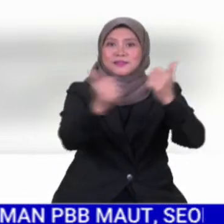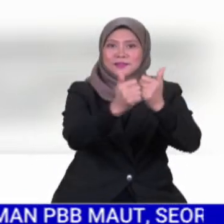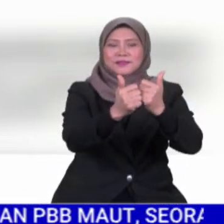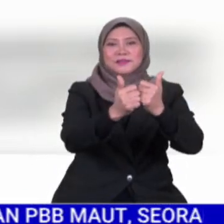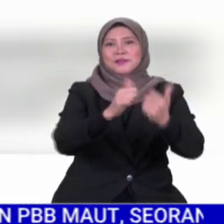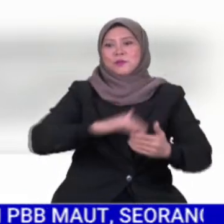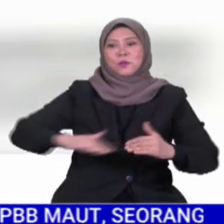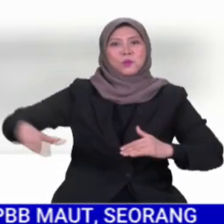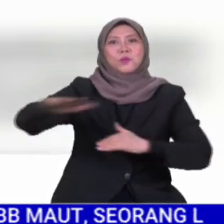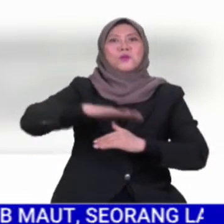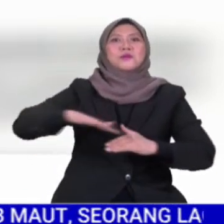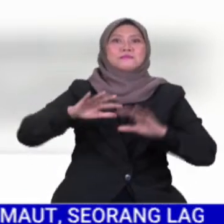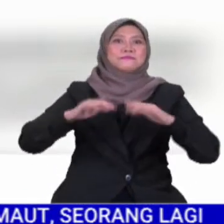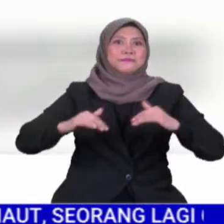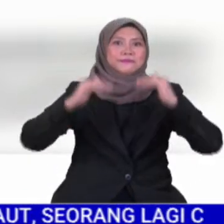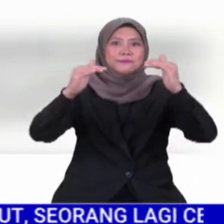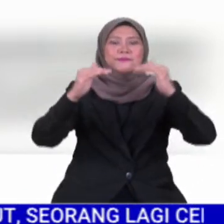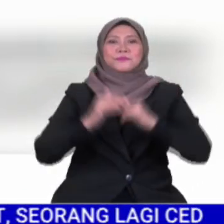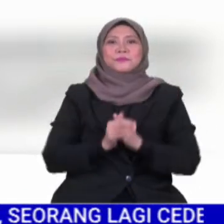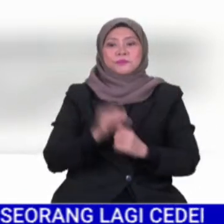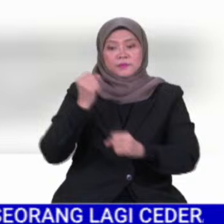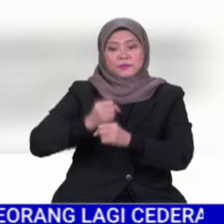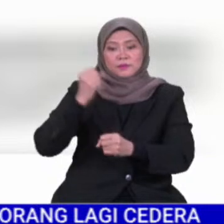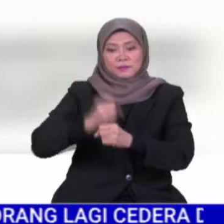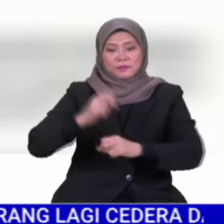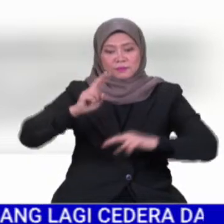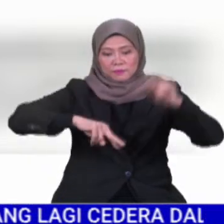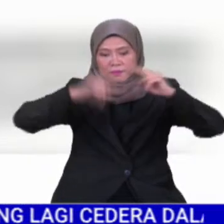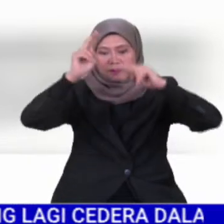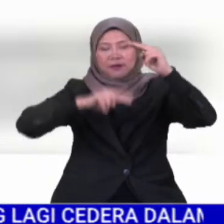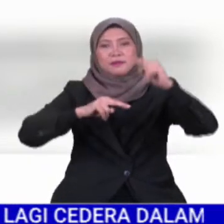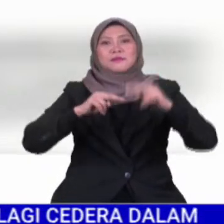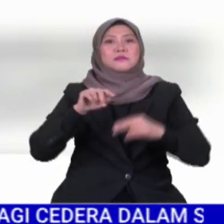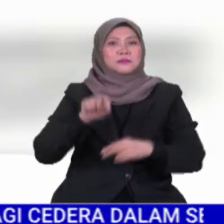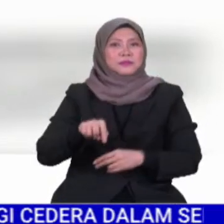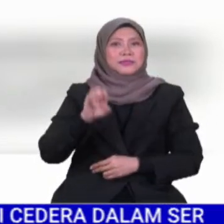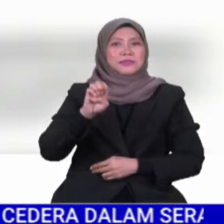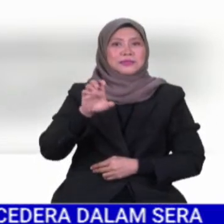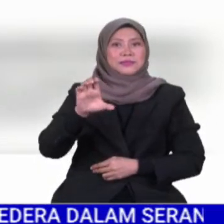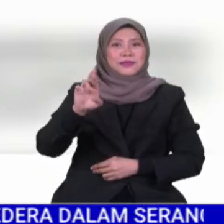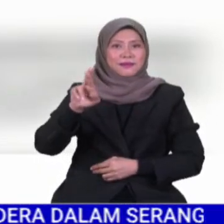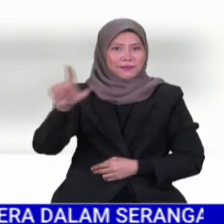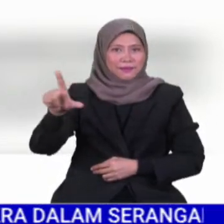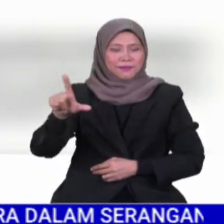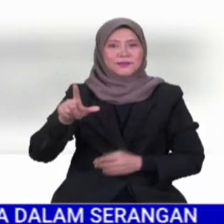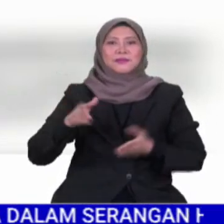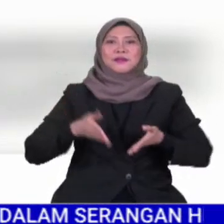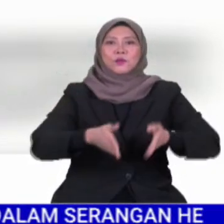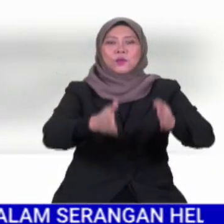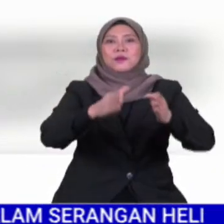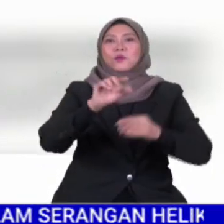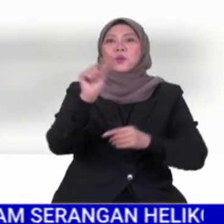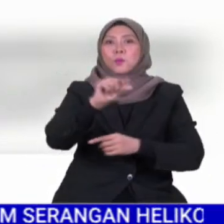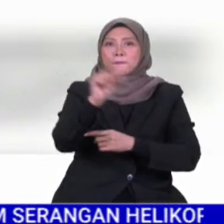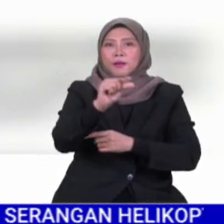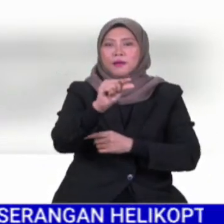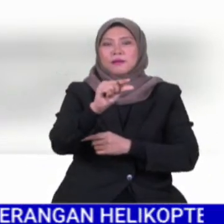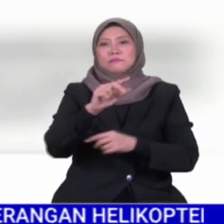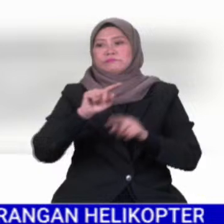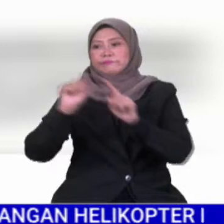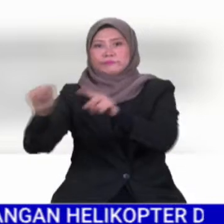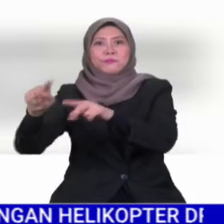agensi-agensi di semua peringkat. Kerja-kerja pembinaan untuk Seksyen C2 ECRL meliputi laluan Gombak Serendah Pelabuhan